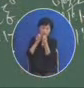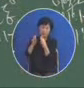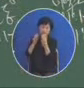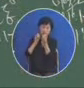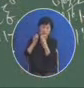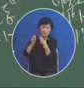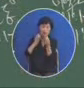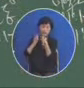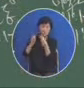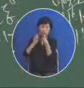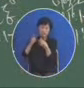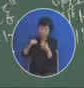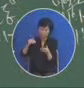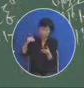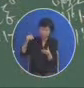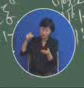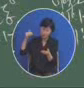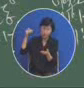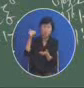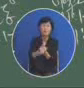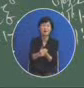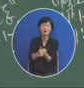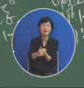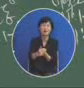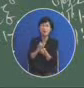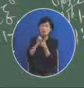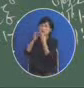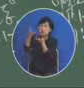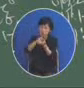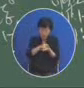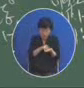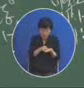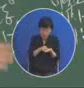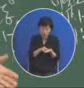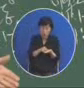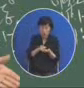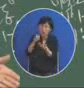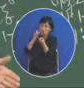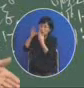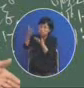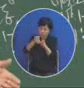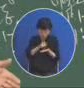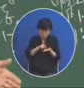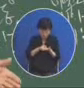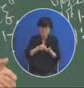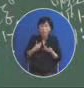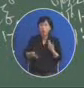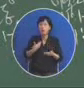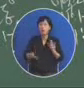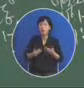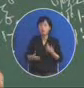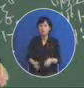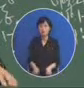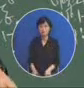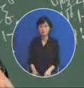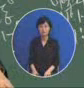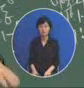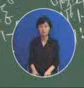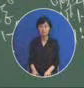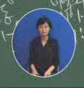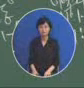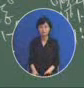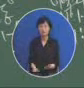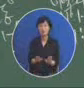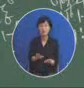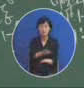they continued to come. 응답 오는 거를 받아서 적기가 바빠요. 계속 왔어요. And I was too busy to write down all the answers that I had received